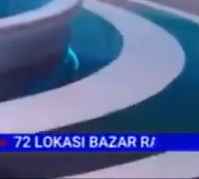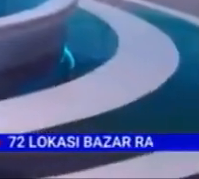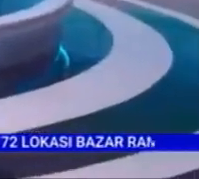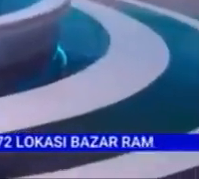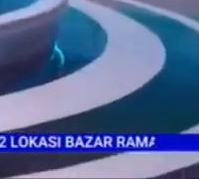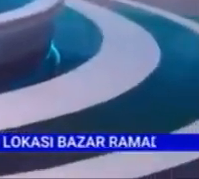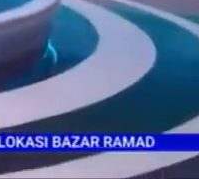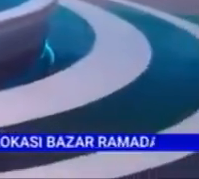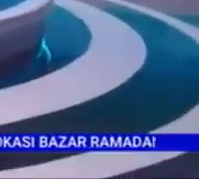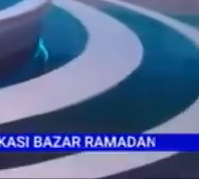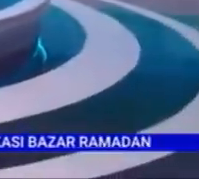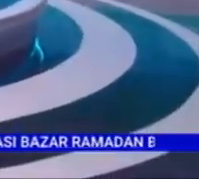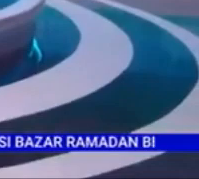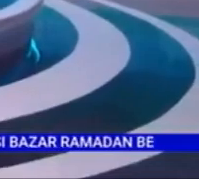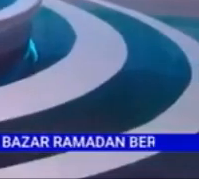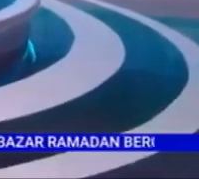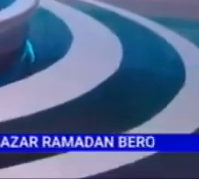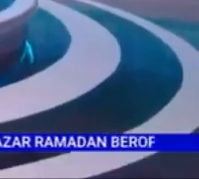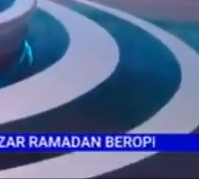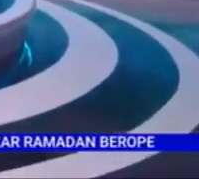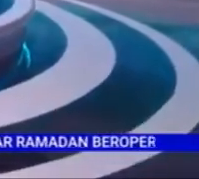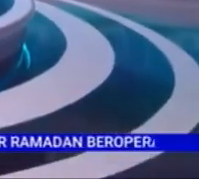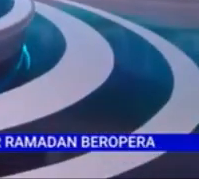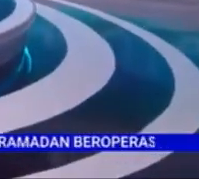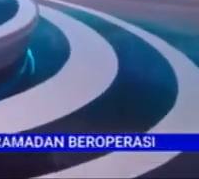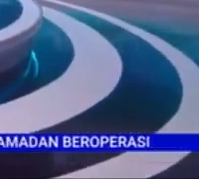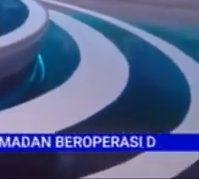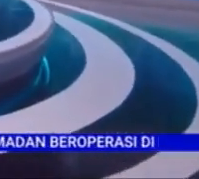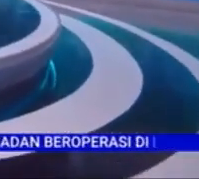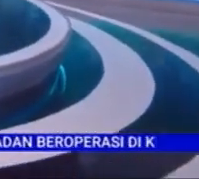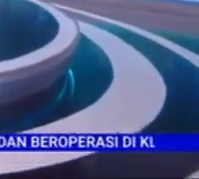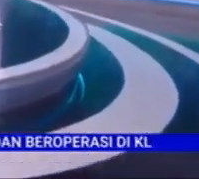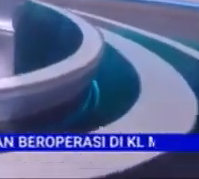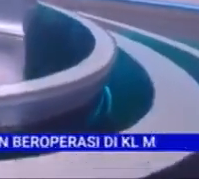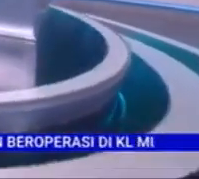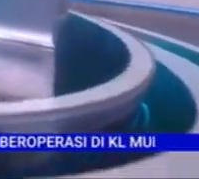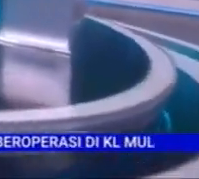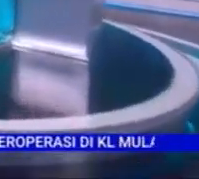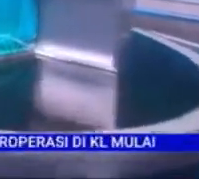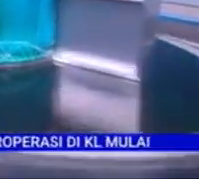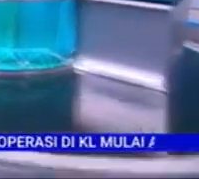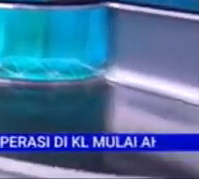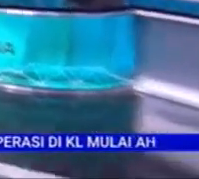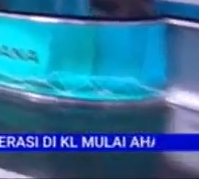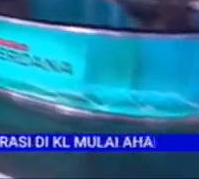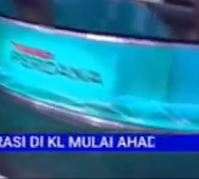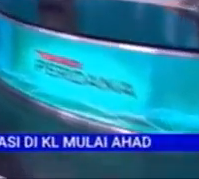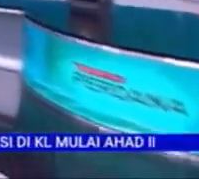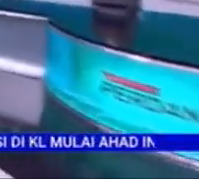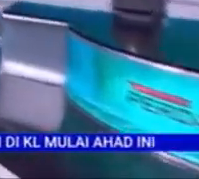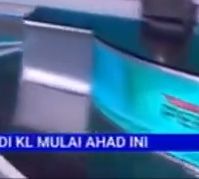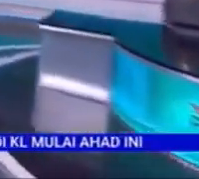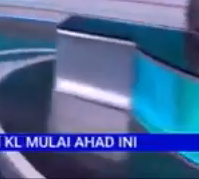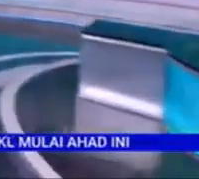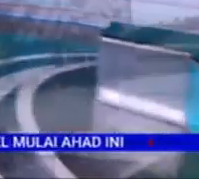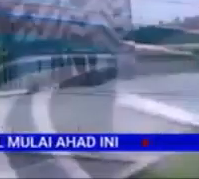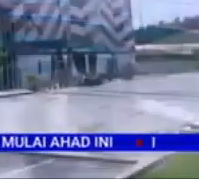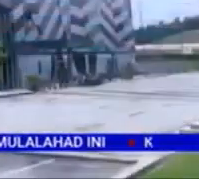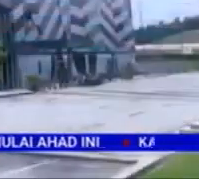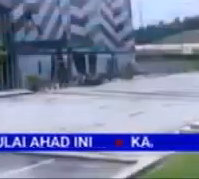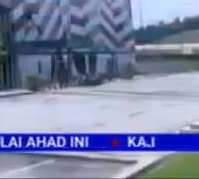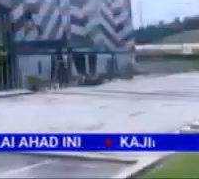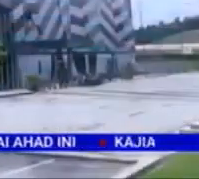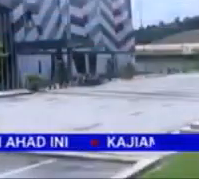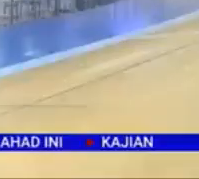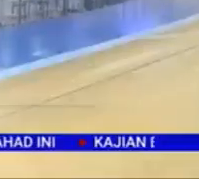Baik, berita perdana malam ini kita akan teruskan dengan perkembangan sukan. Kita terus bersama Syarul Islam. Silakan. Baik.